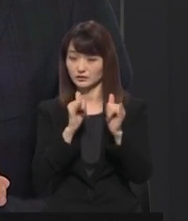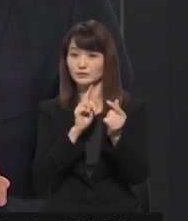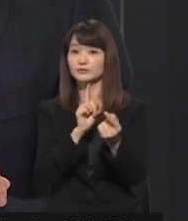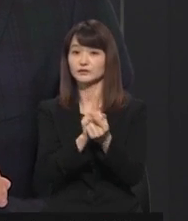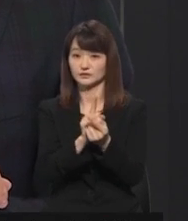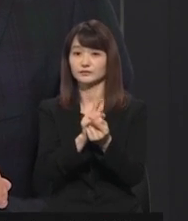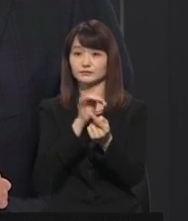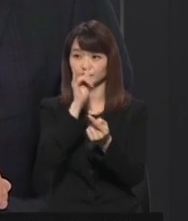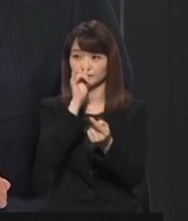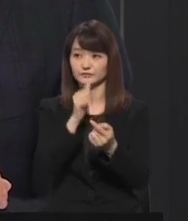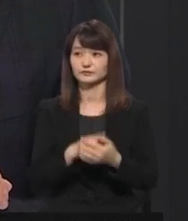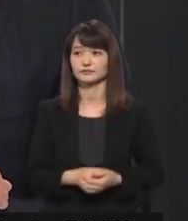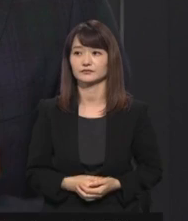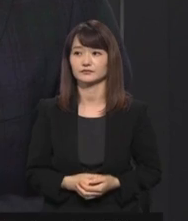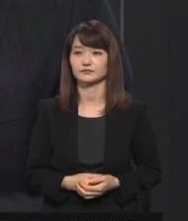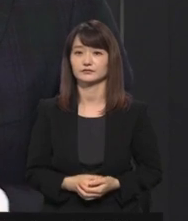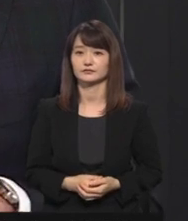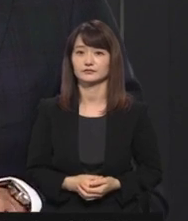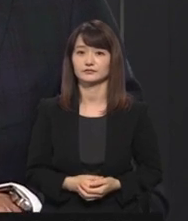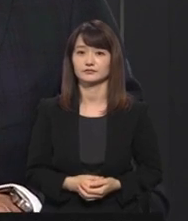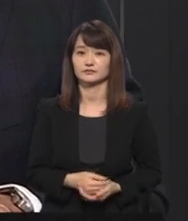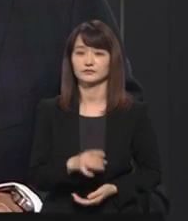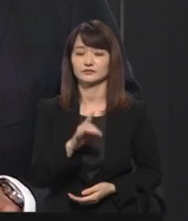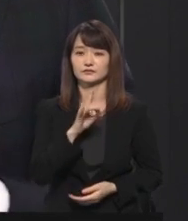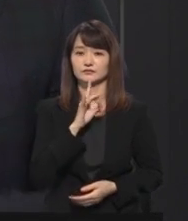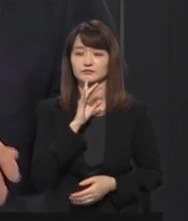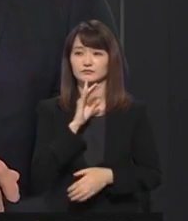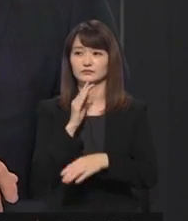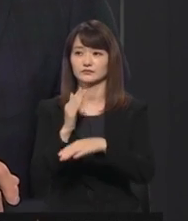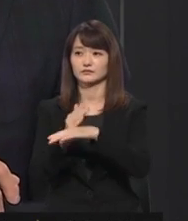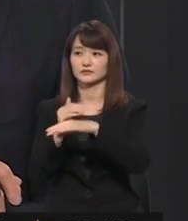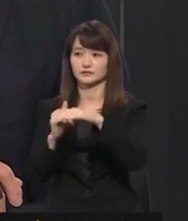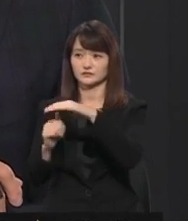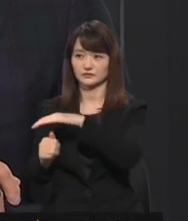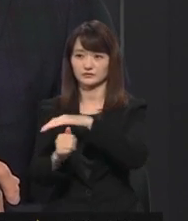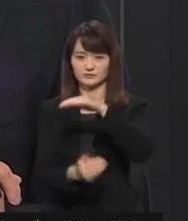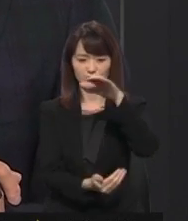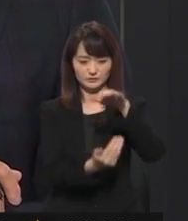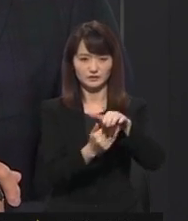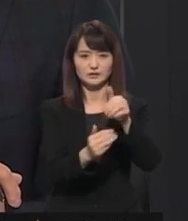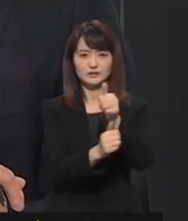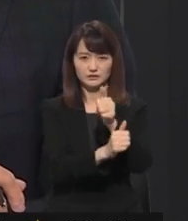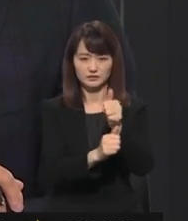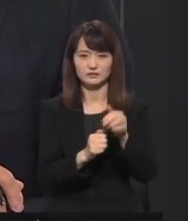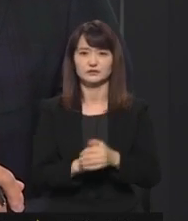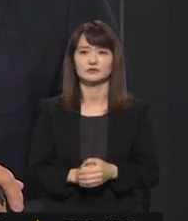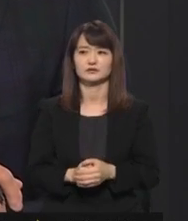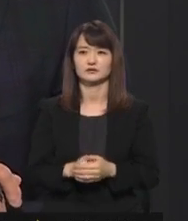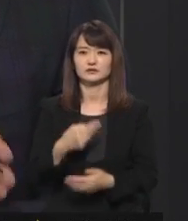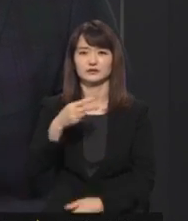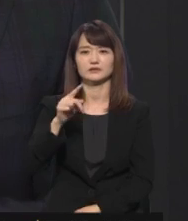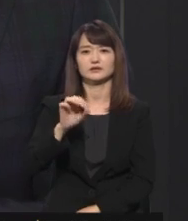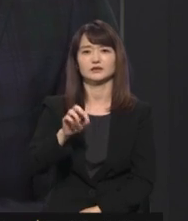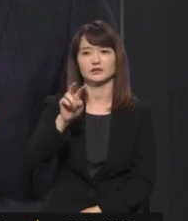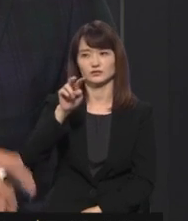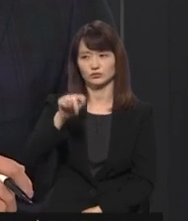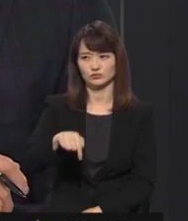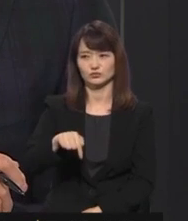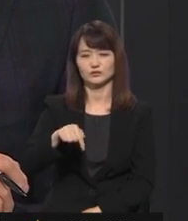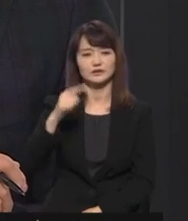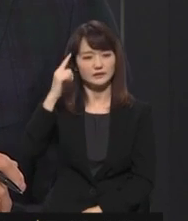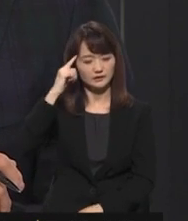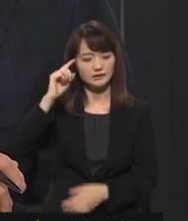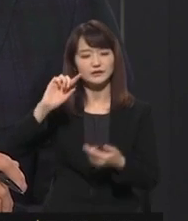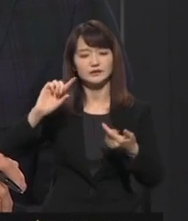유일하게 남은 당 대표와 최고위원 이기 때문에 예 아 그러네요 그렇죠 박무 에 관해서 뭐 의견을 생각이 다른 부분도